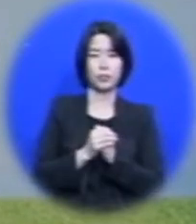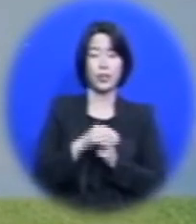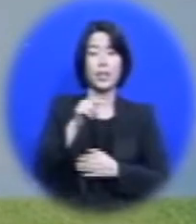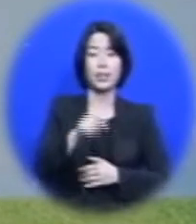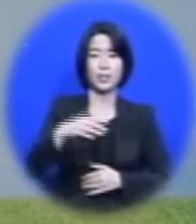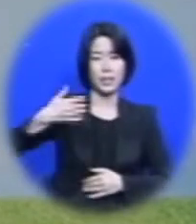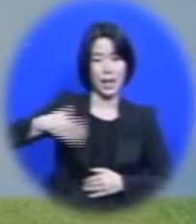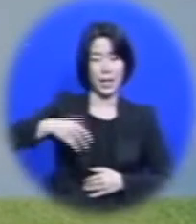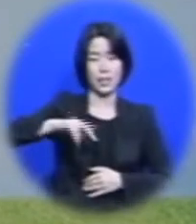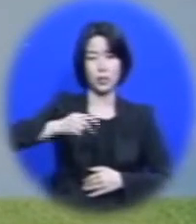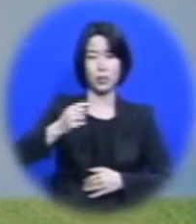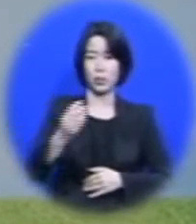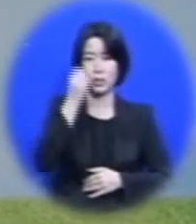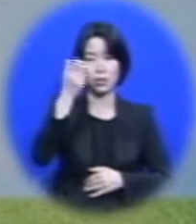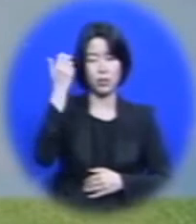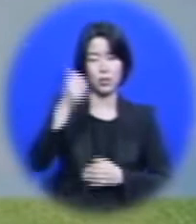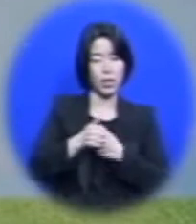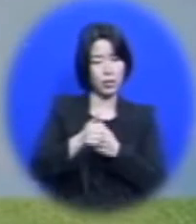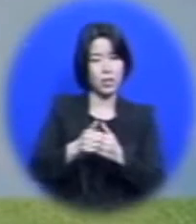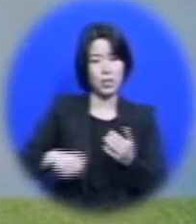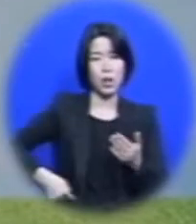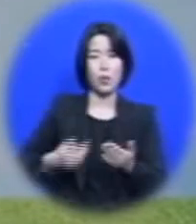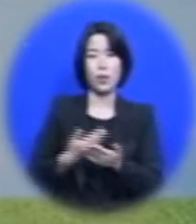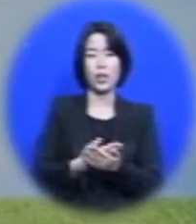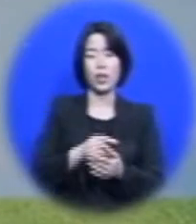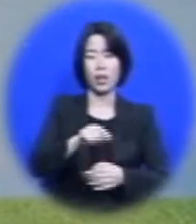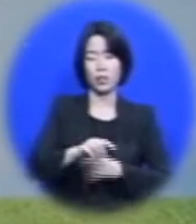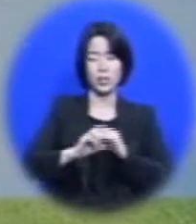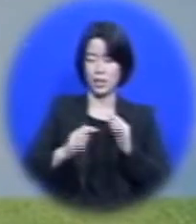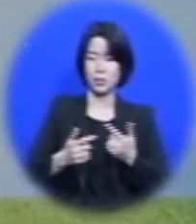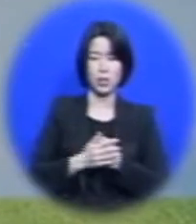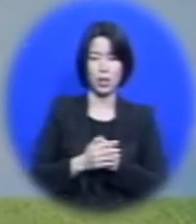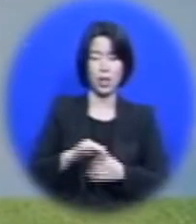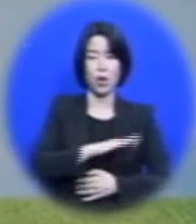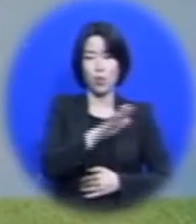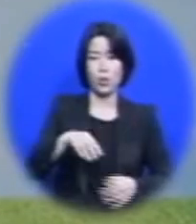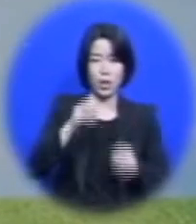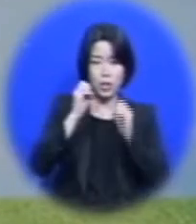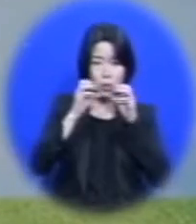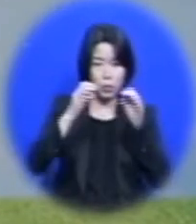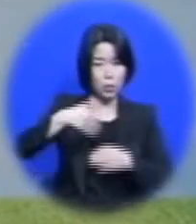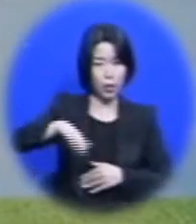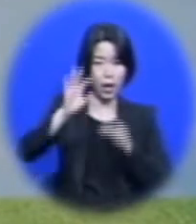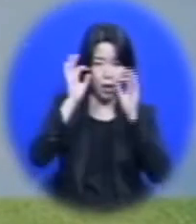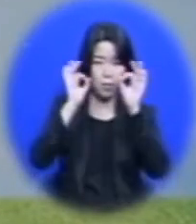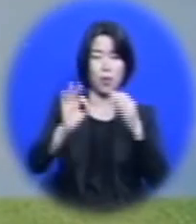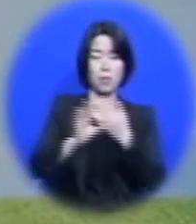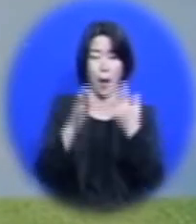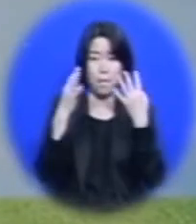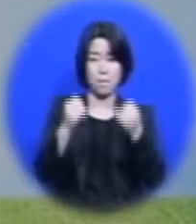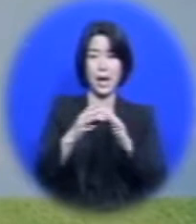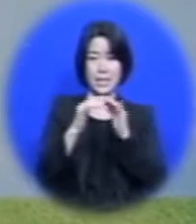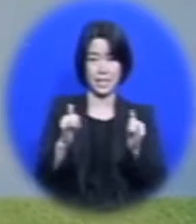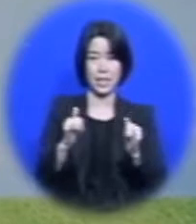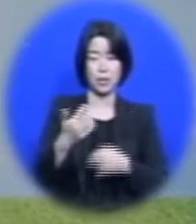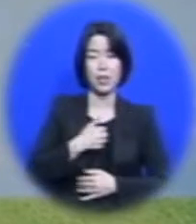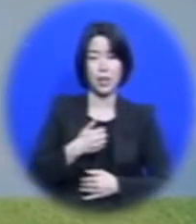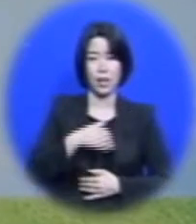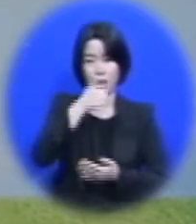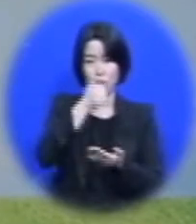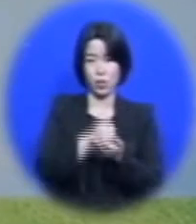그것은 아직도 성령에 의해서 회개한 게 아닙니다. 우리가 전도를 나가보면 그러면 많은 사람들이 내가